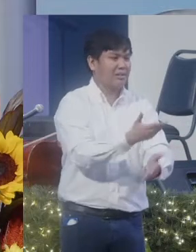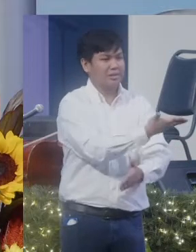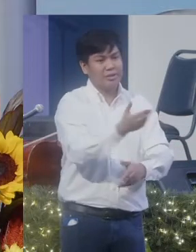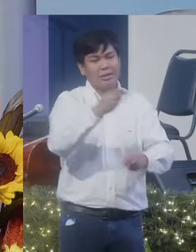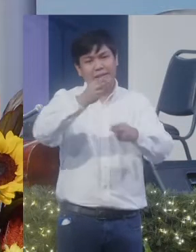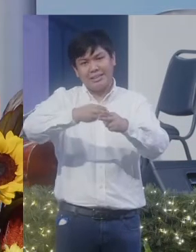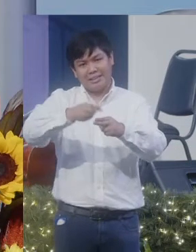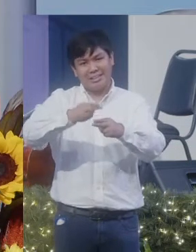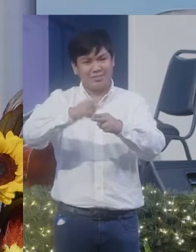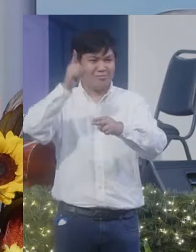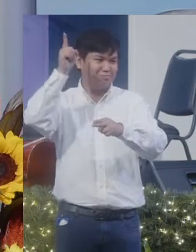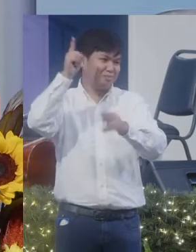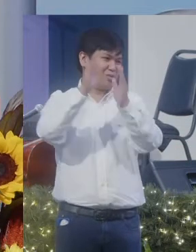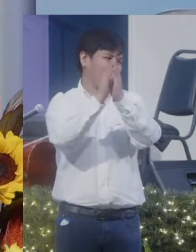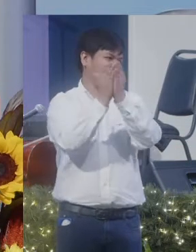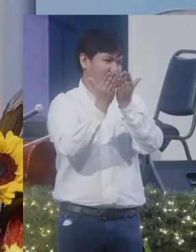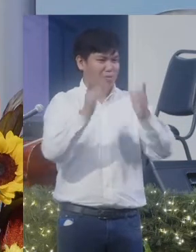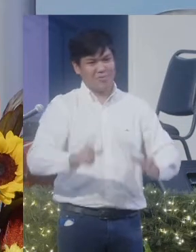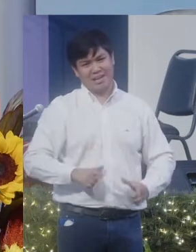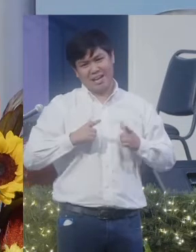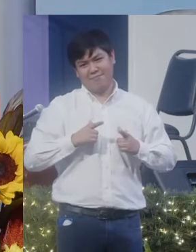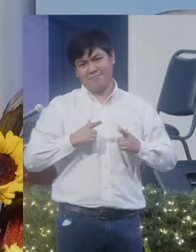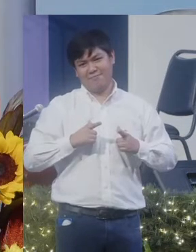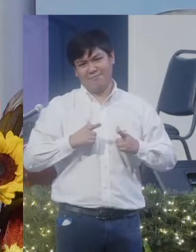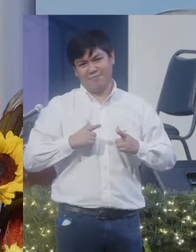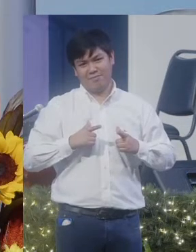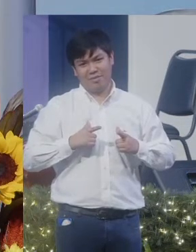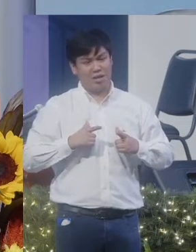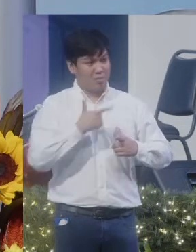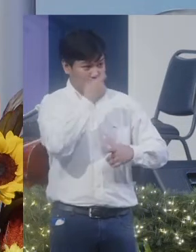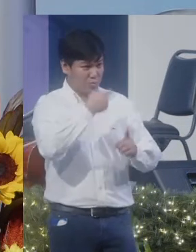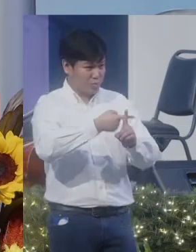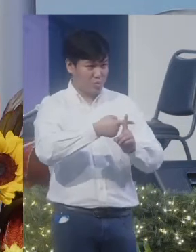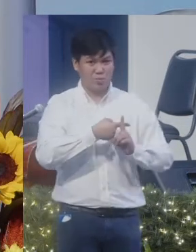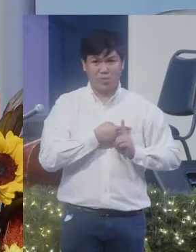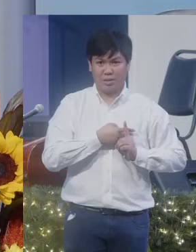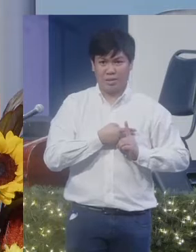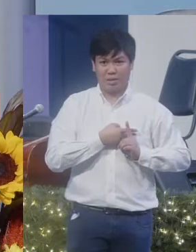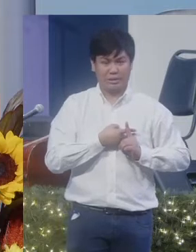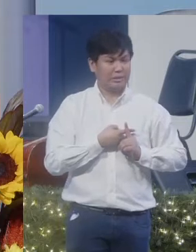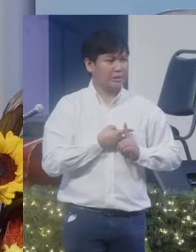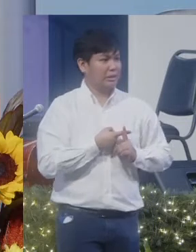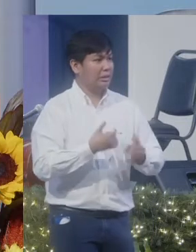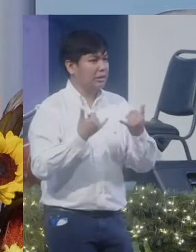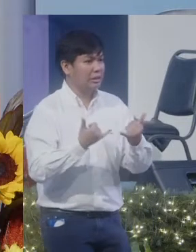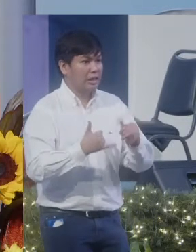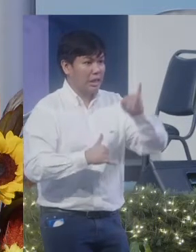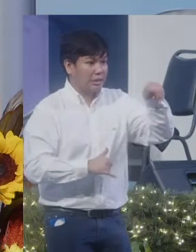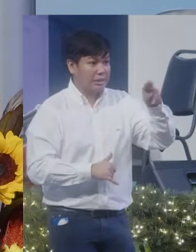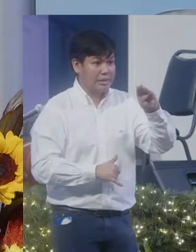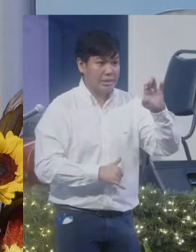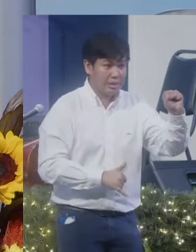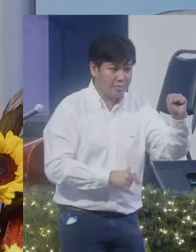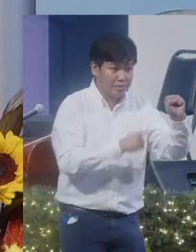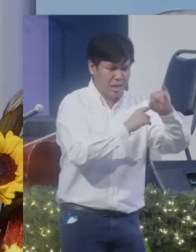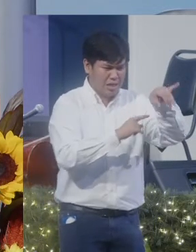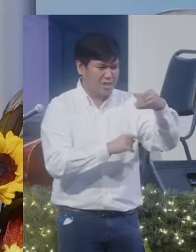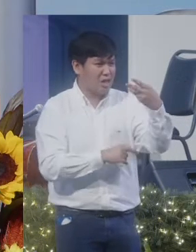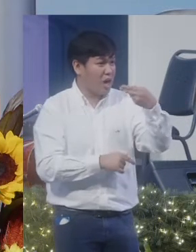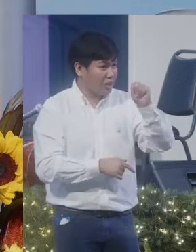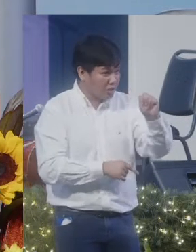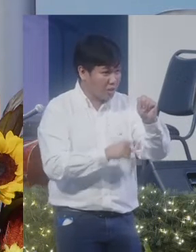Dahil sa kadakilaan ng kanyang kaligtasan, tinawag niya si Simon at si James at si Andrew at si